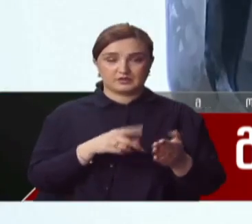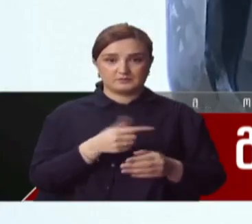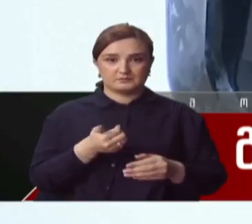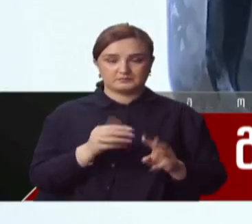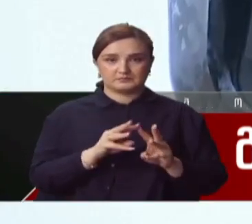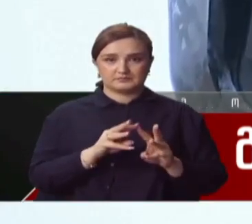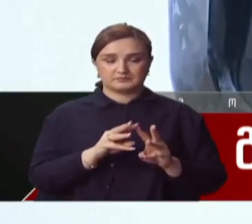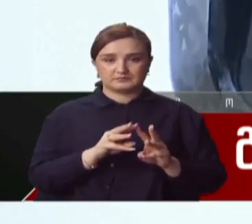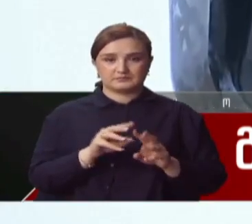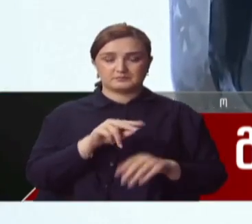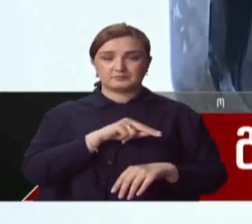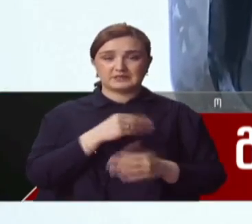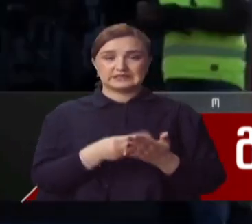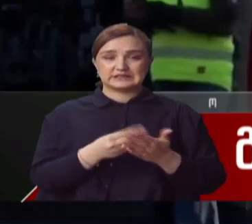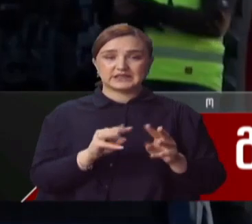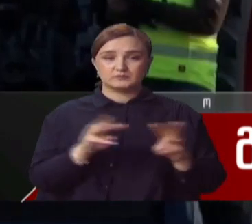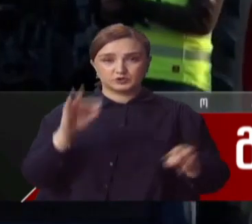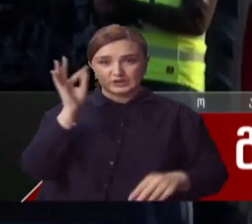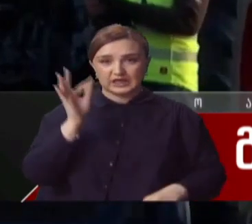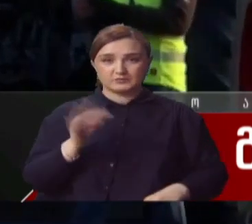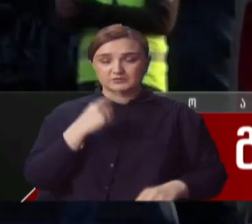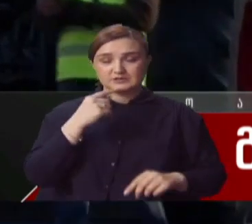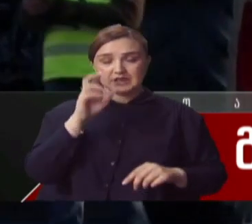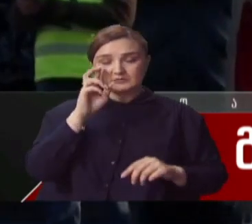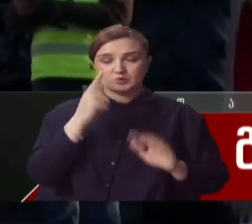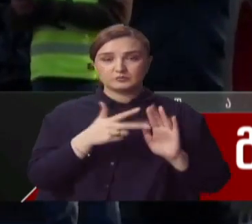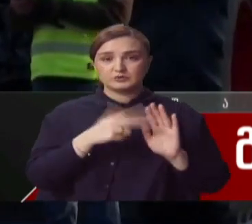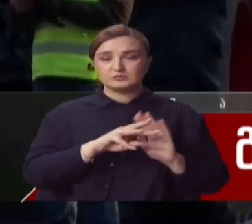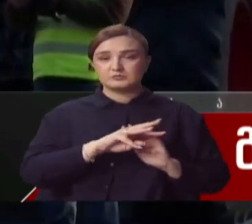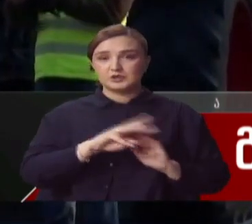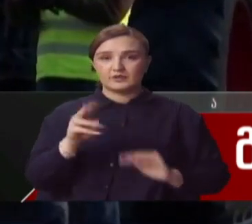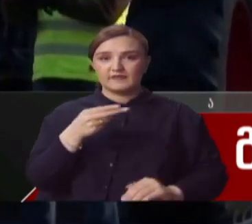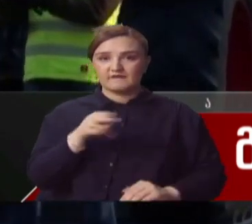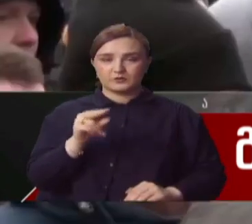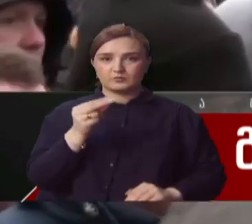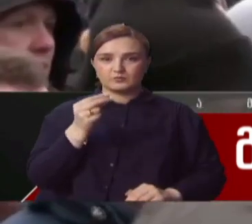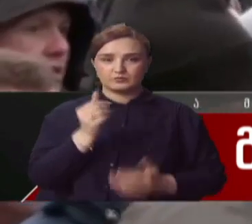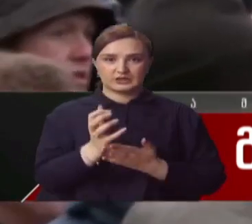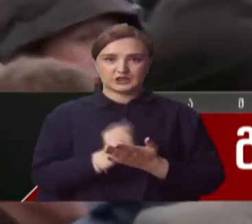ცნობით ამ ნაბიჯით სახელმწიფომ 480 მილიონი ევროს დაზოგვა უნდა მოახერხოს.